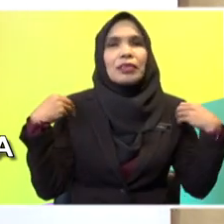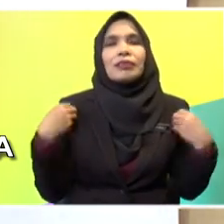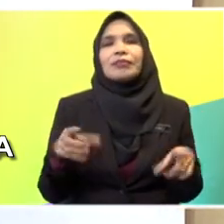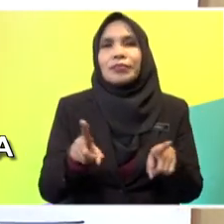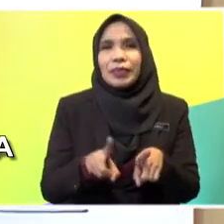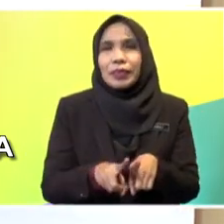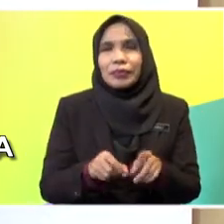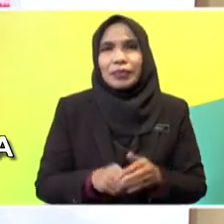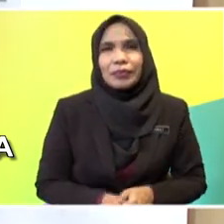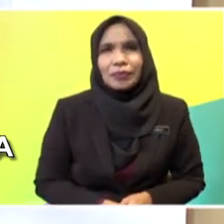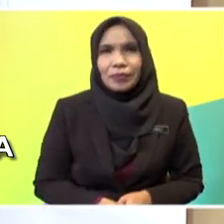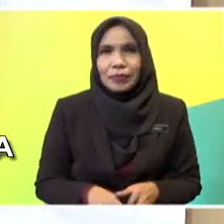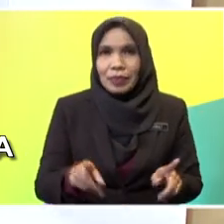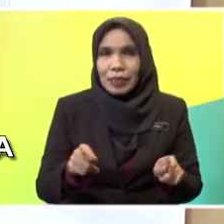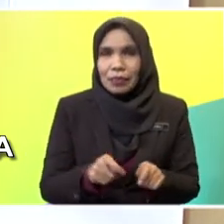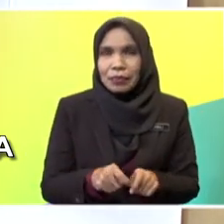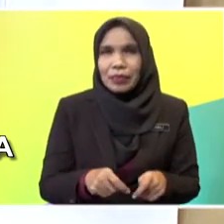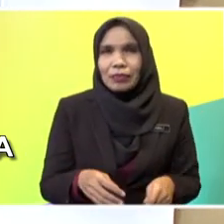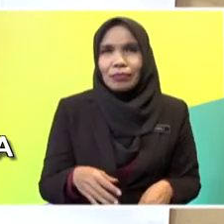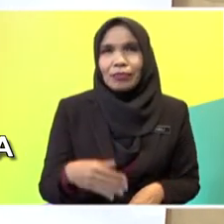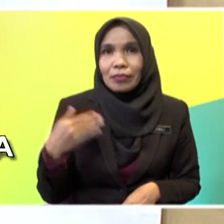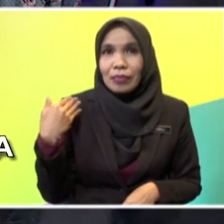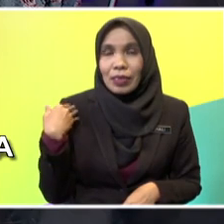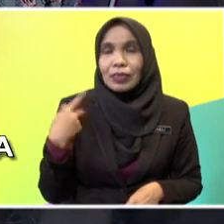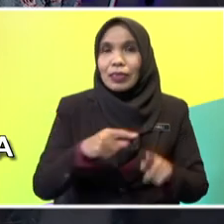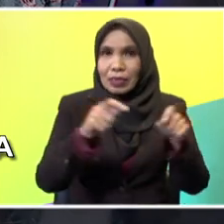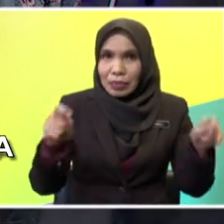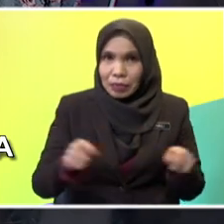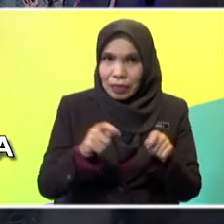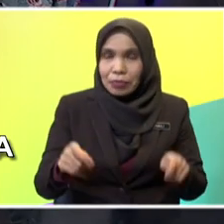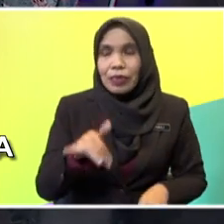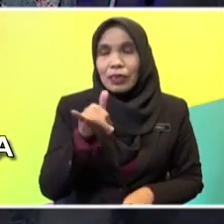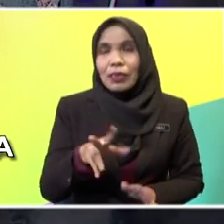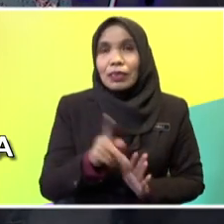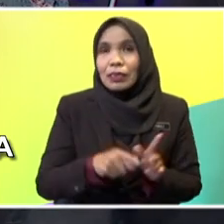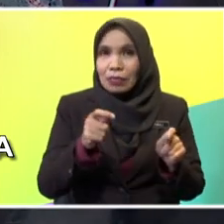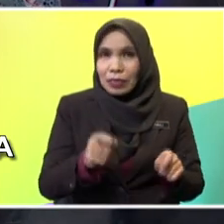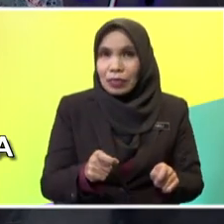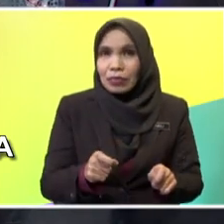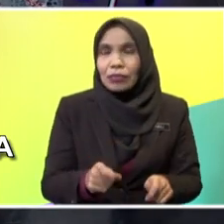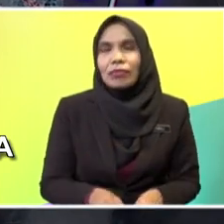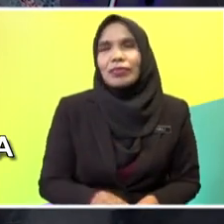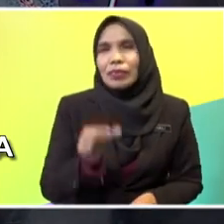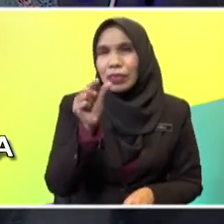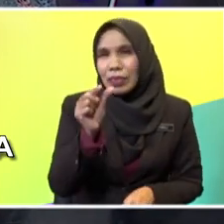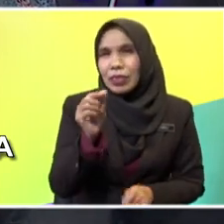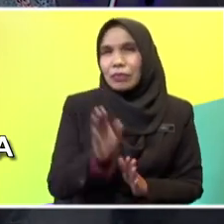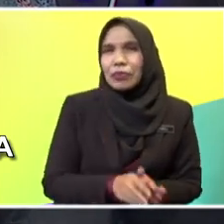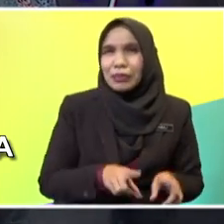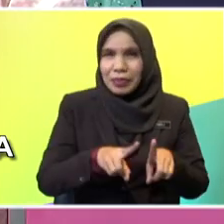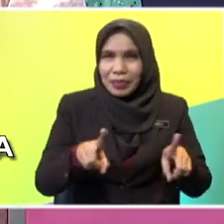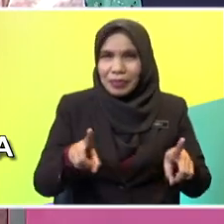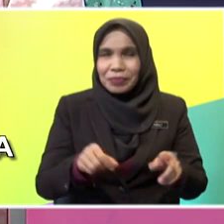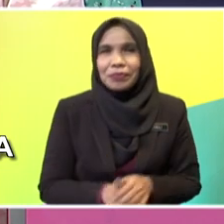Natra ingatkan bahawa ada tempat-tempat yang tertentu mungkin sedikit berbeza. Cikgu